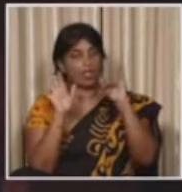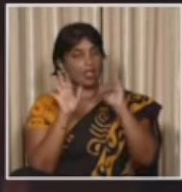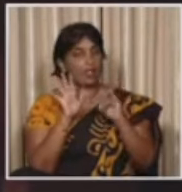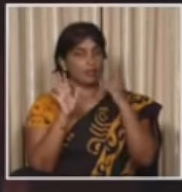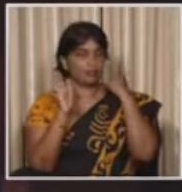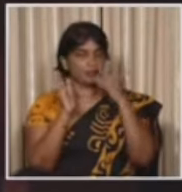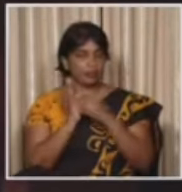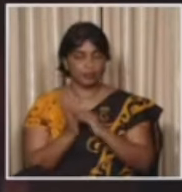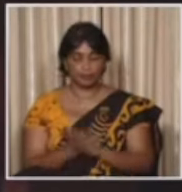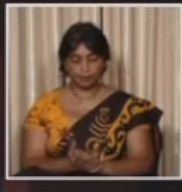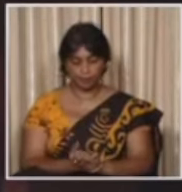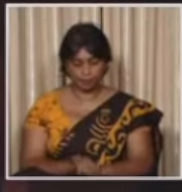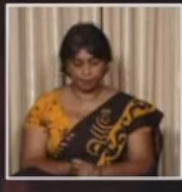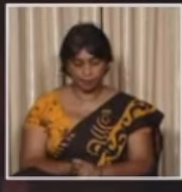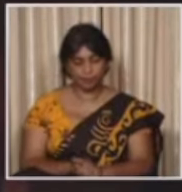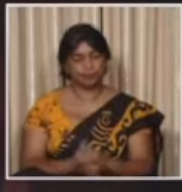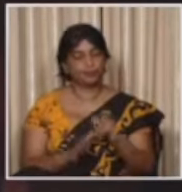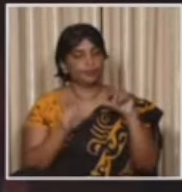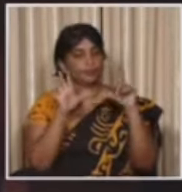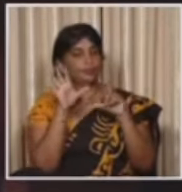සංශෝධනය. 7